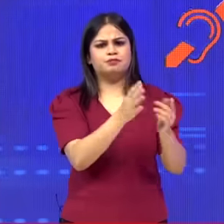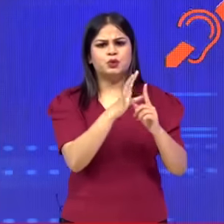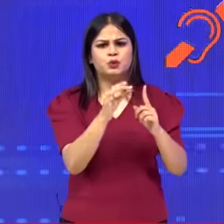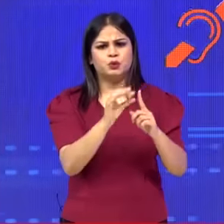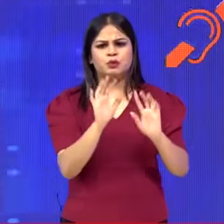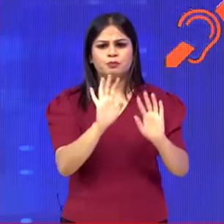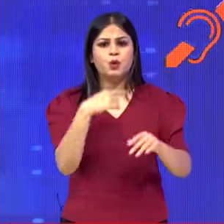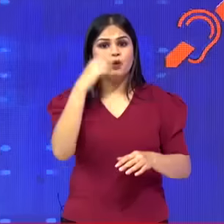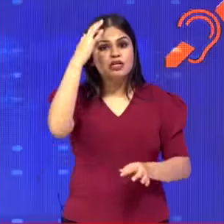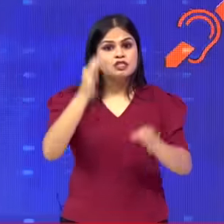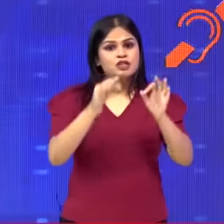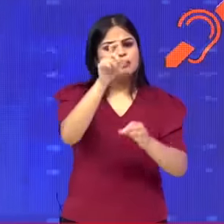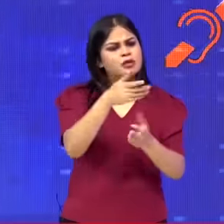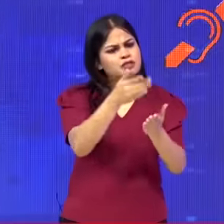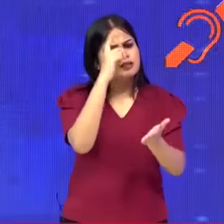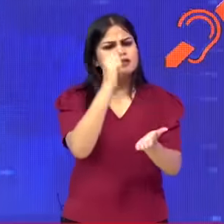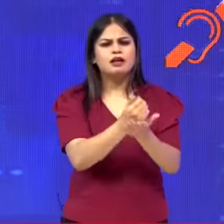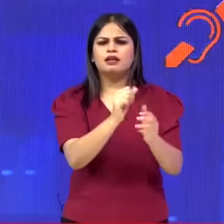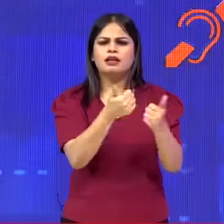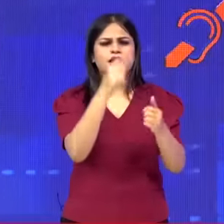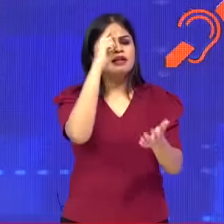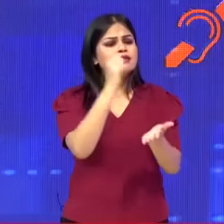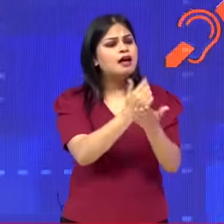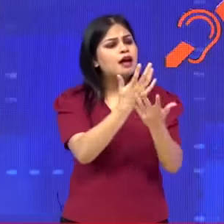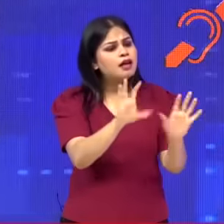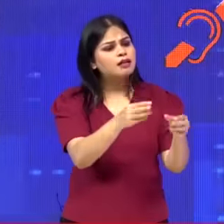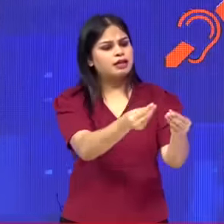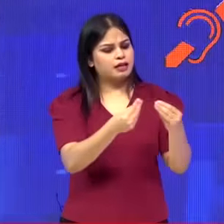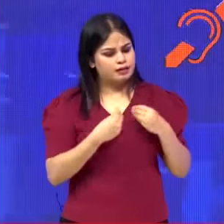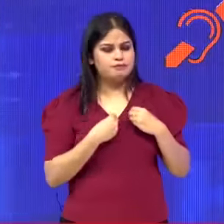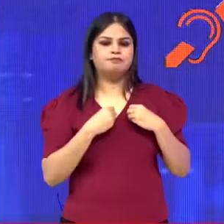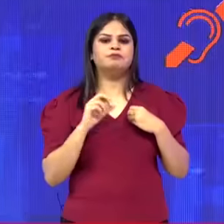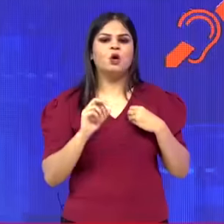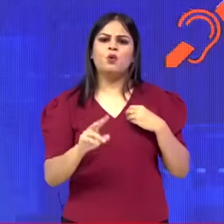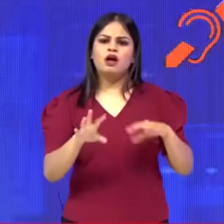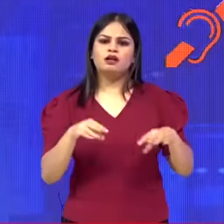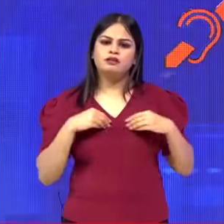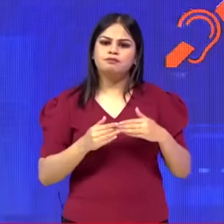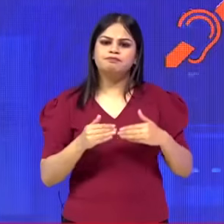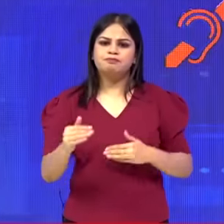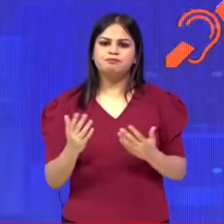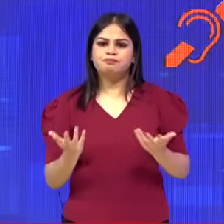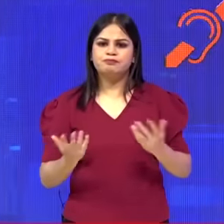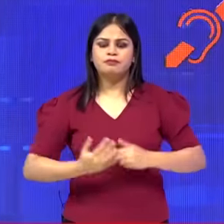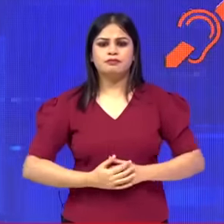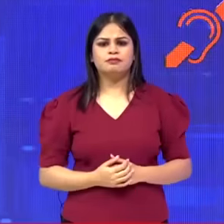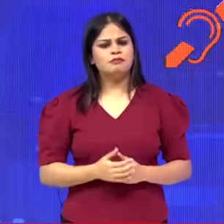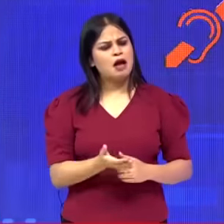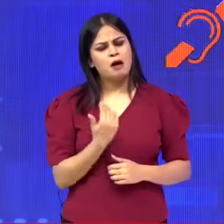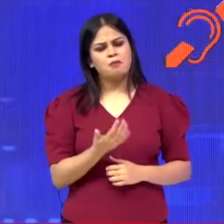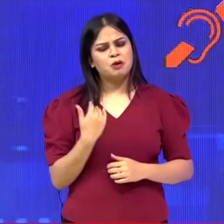हमारे जज साहब डिसाइड करेंगे, जो भी डिसीजन आएगा वो हम विल टेक इट ऑन सर.